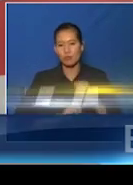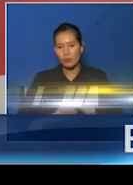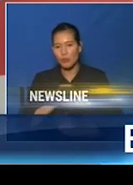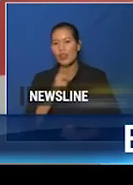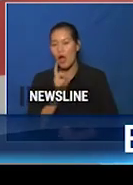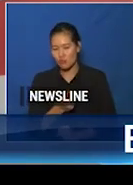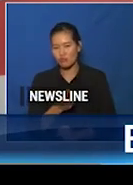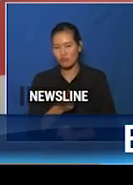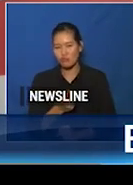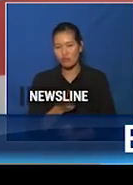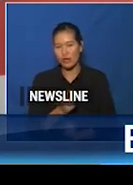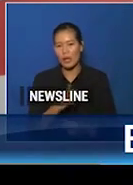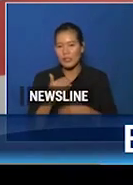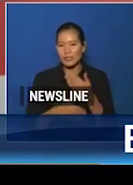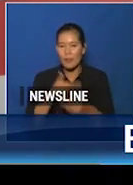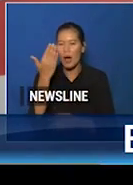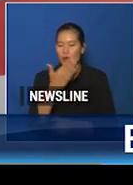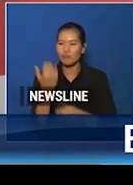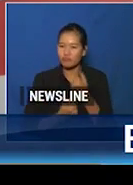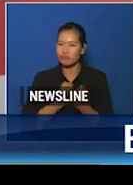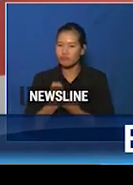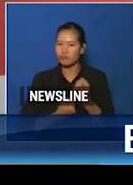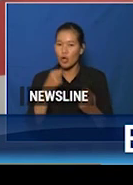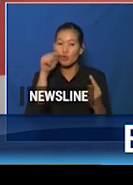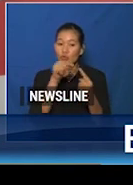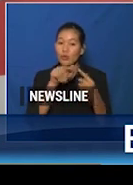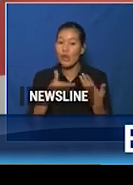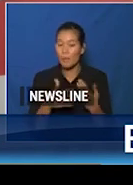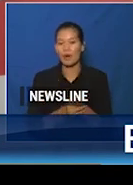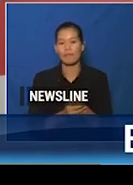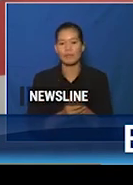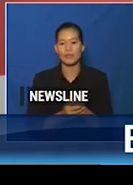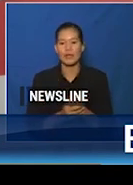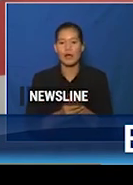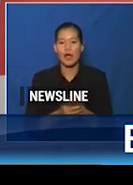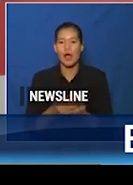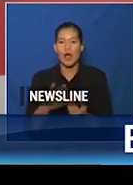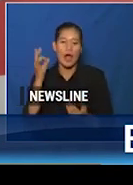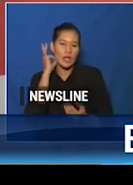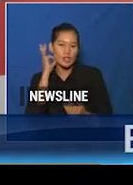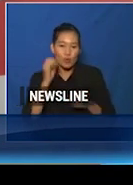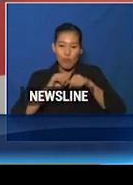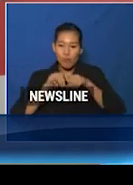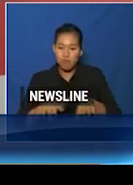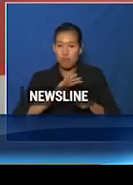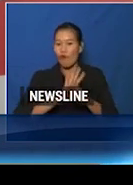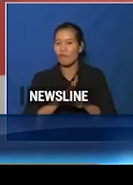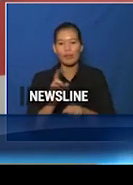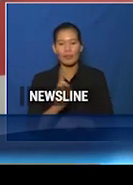di dalam kehidupan kita sehari-hari dengan tujuan adalah untuk mengurangi kemungkinan terjadinya Paparan